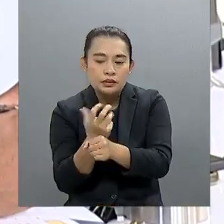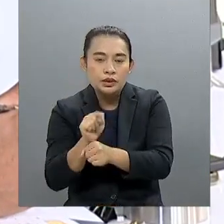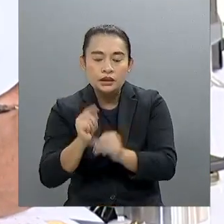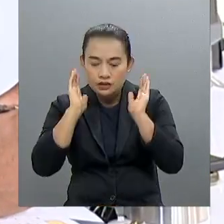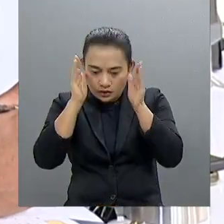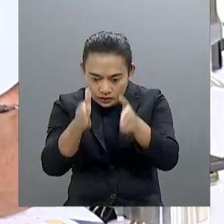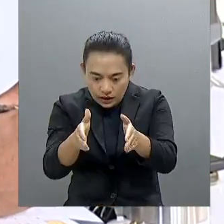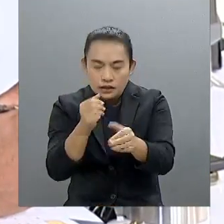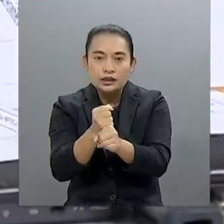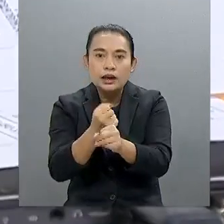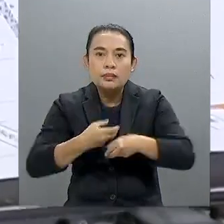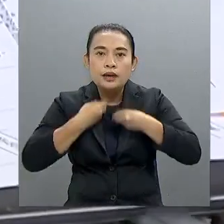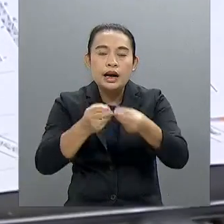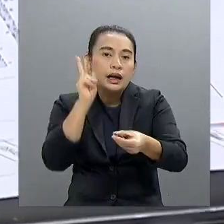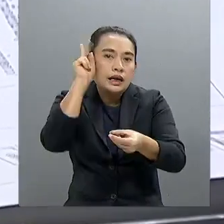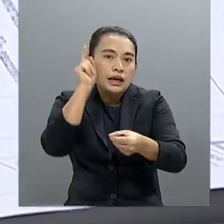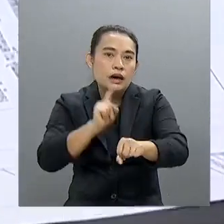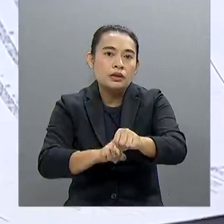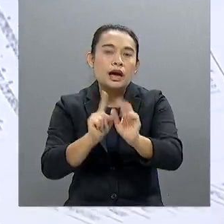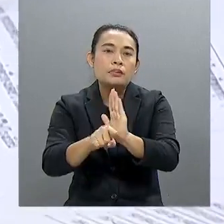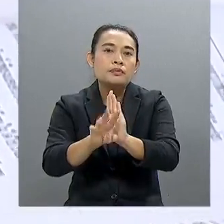นาทีต่อวันแต่ทีมงานของไทยพีบีเอสเนี่ยตั้งใจมากที่จะทำให้ช่วงเวลาข่าวแค่40นาทีเนี่ยเป็นข่าวที่ให้ทั้งสาระความรู้นะคะให้ทั้งข้อมูลเบื้องหลังและที่สำคัญก็คือนำไปสู่การพูดคุยแลกเปลี่ยนและใช้ประโยชน์กันต่อไปด้วยค่ะนั้นก็อยากบอกว่าเป็นเท้าที่ถูกออกแบบมาอย่างตั้งใจจริงๆให้เป็นข่าวเพื่อการเรียนรู้ค่ะอ่ะ